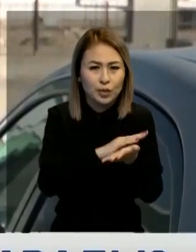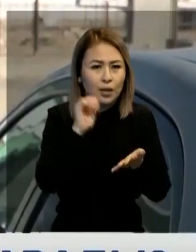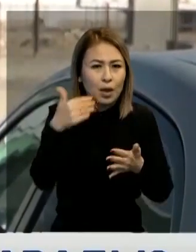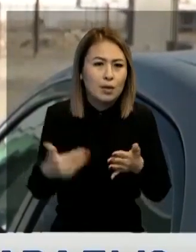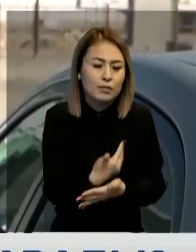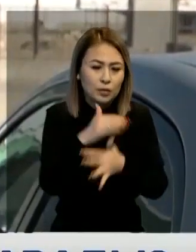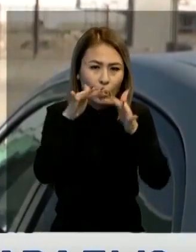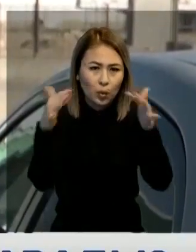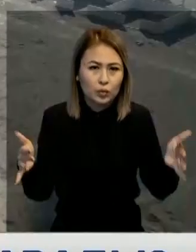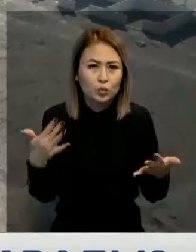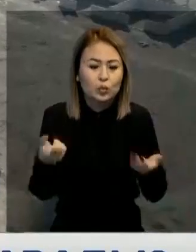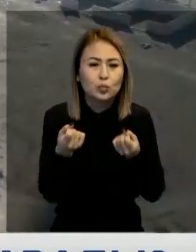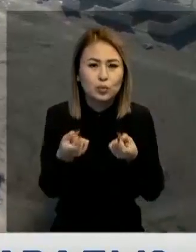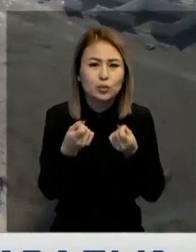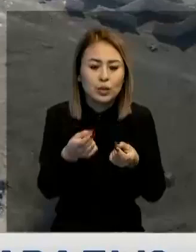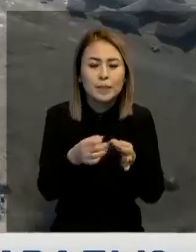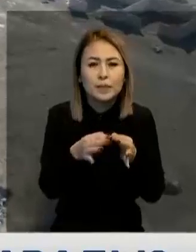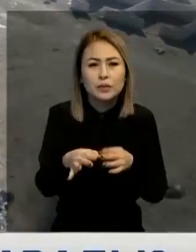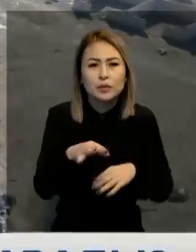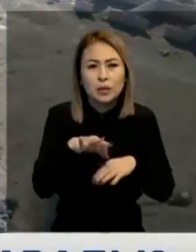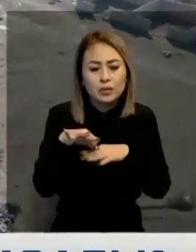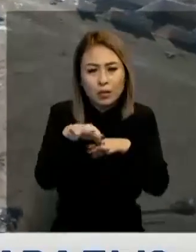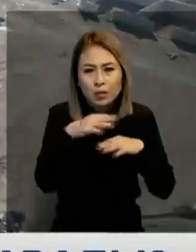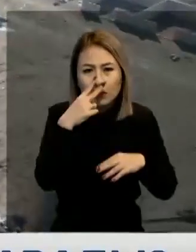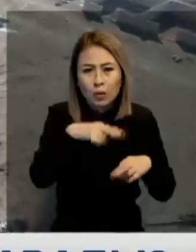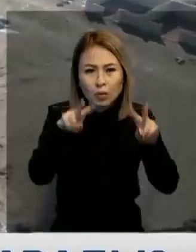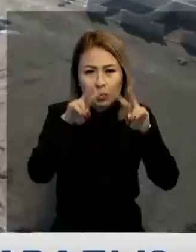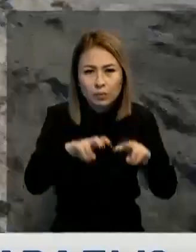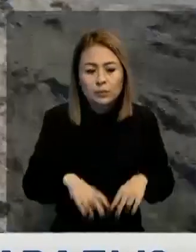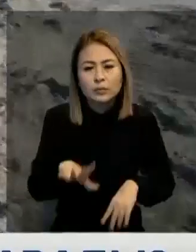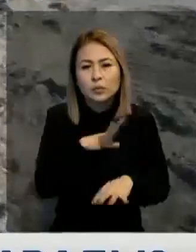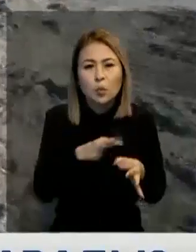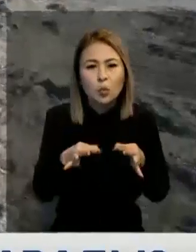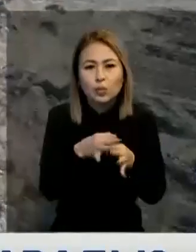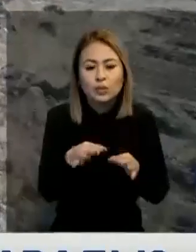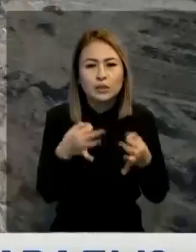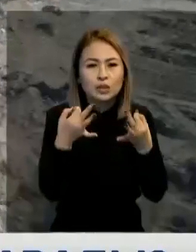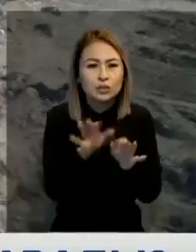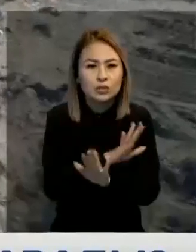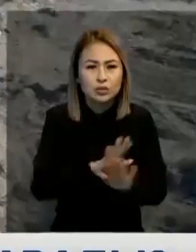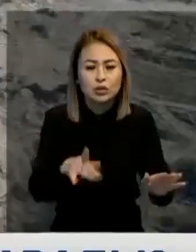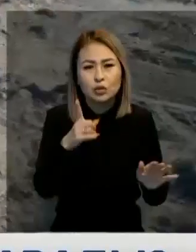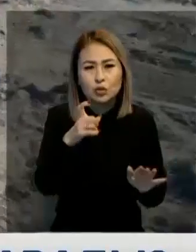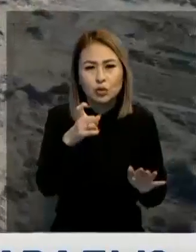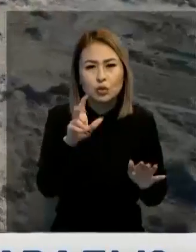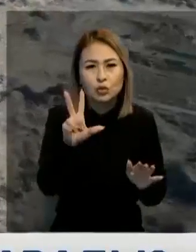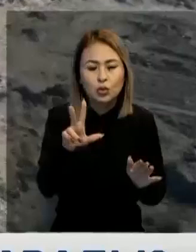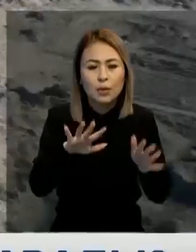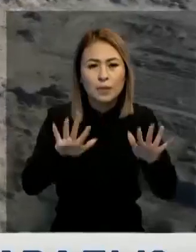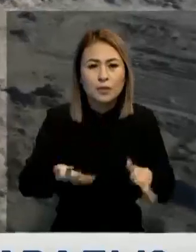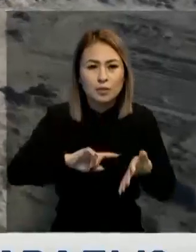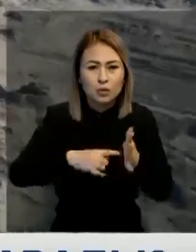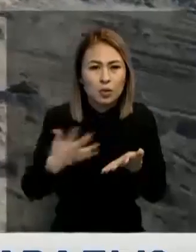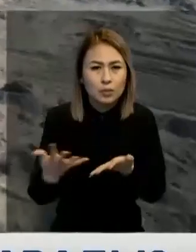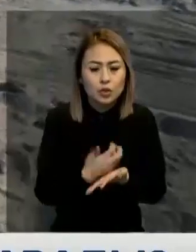тағы толып кетеді сол мұл сұрғына бәрі. Бұл жүргізілген ғарыштық мониторинг көмегімен облыста рұқсат етілмеген 103 қалдық орны анықталған. Оның